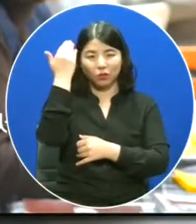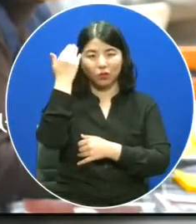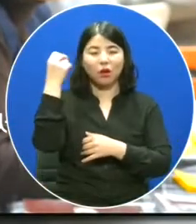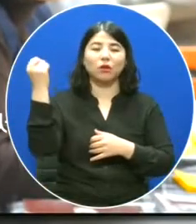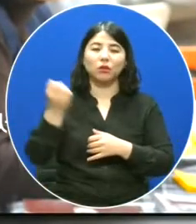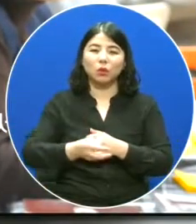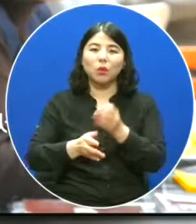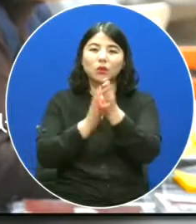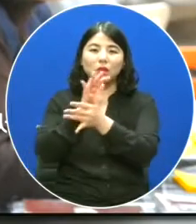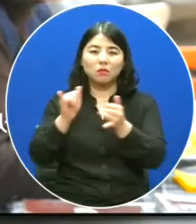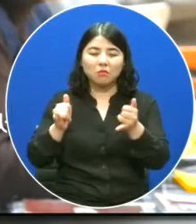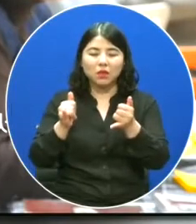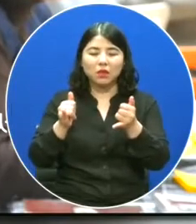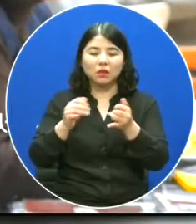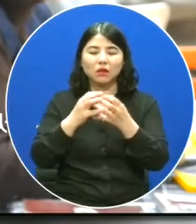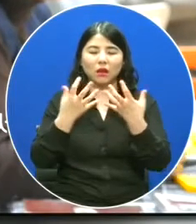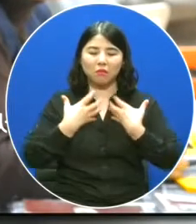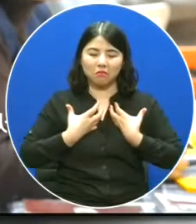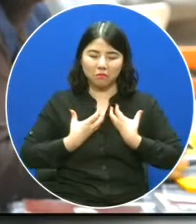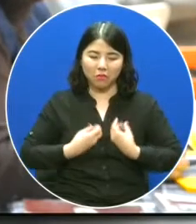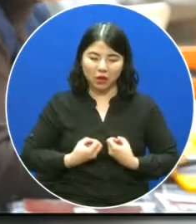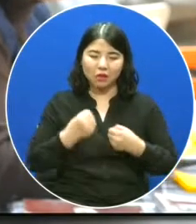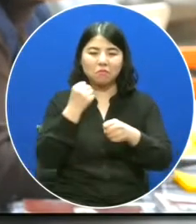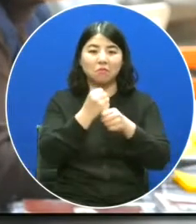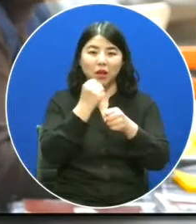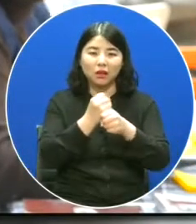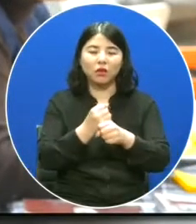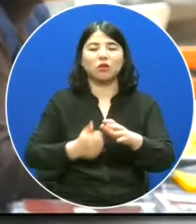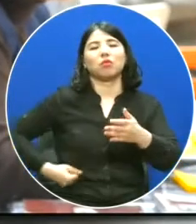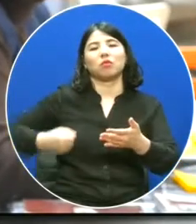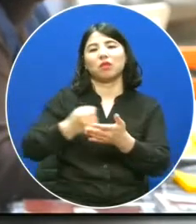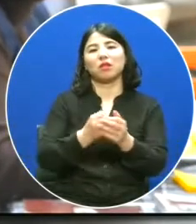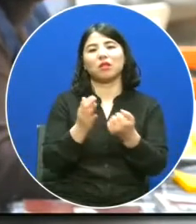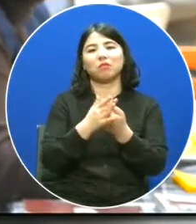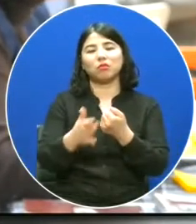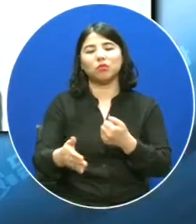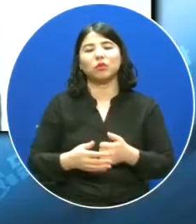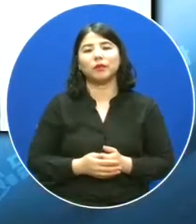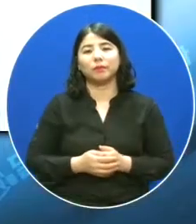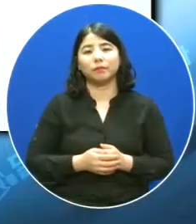청년들과 시민 대중의 절망이 만들어낸 용기이기 때문입니다.